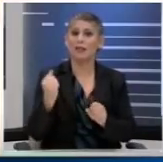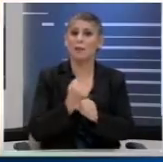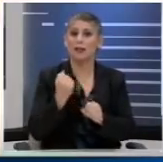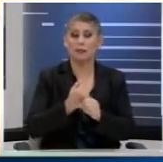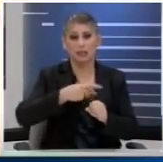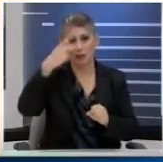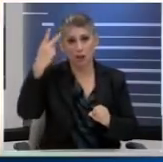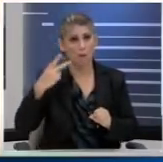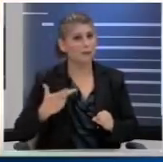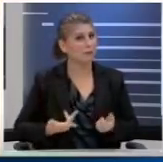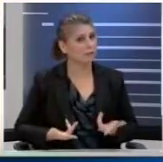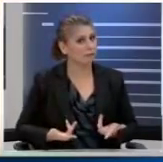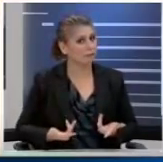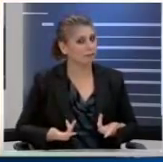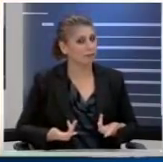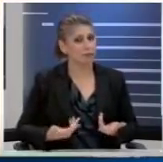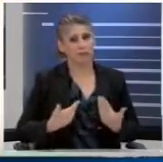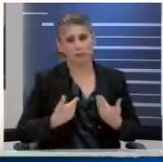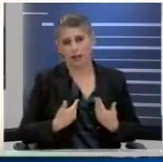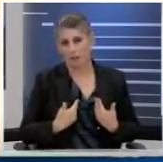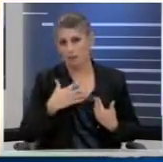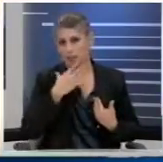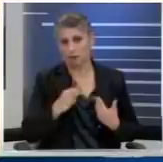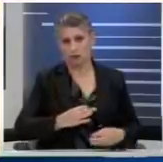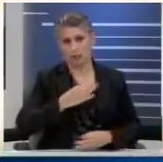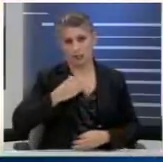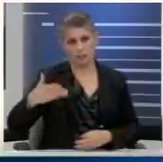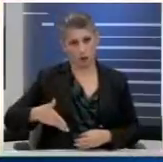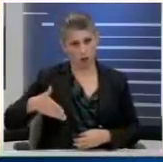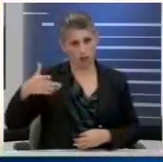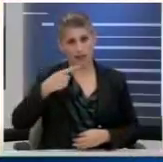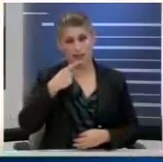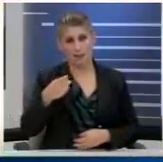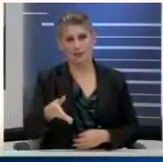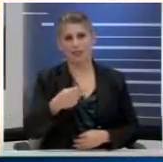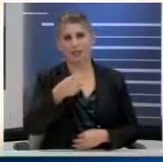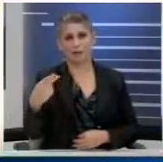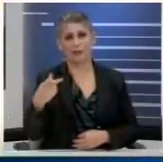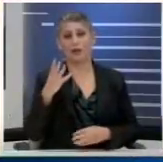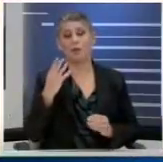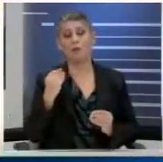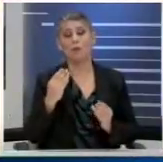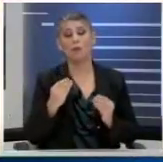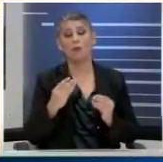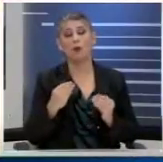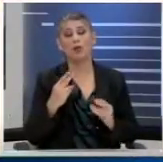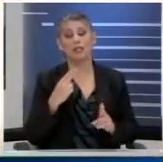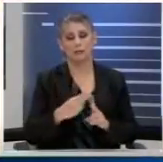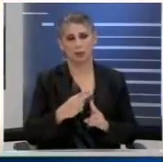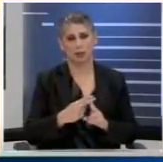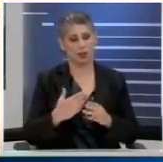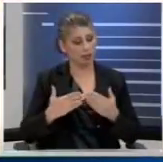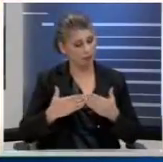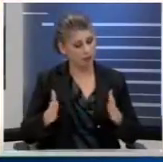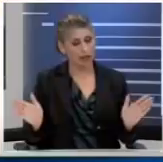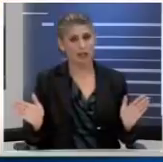τους δικαιώματα? Εμείς λοιπόν, κύριε Μητσοτάκη, λέμε ότι αυτά τα ζητήματα είναι πάρα πολύ σημαντικά και είμαστε